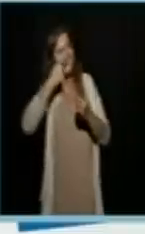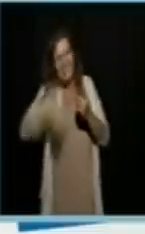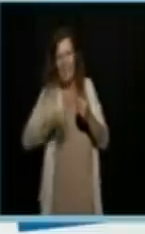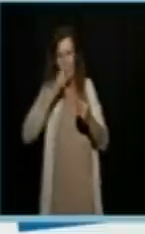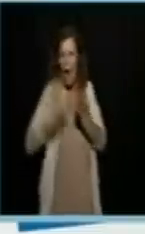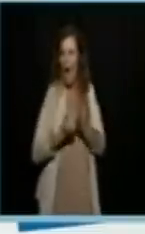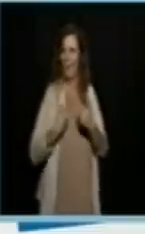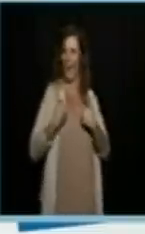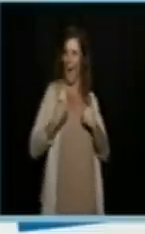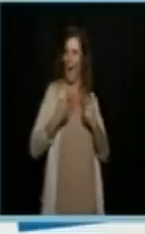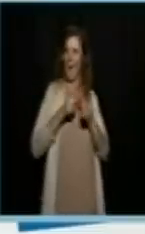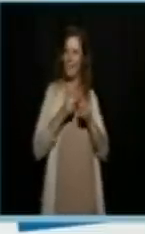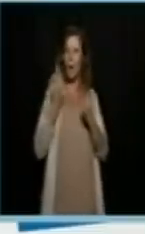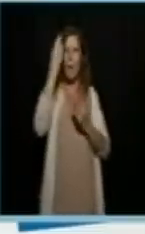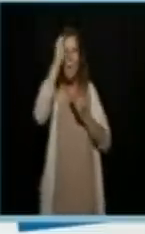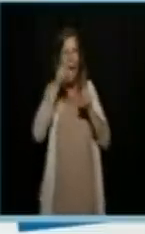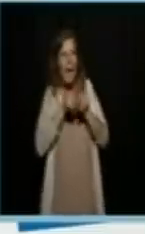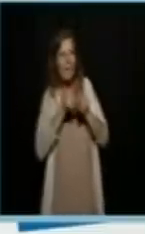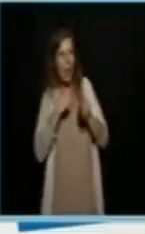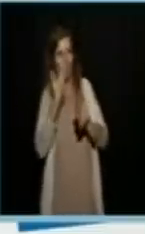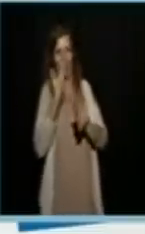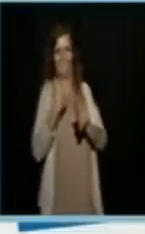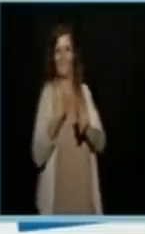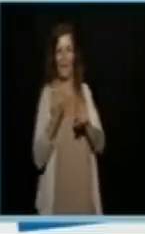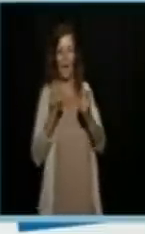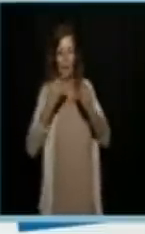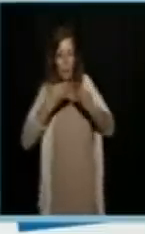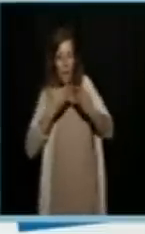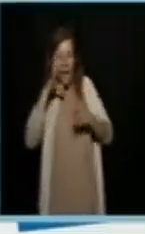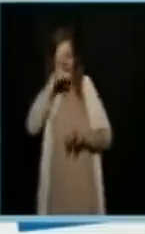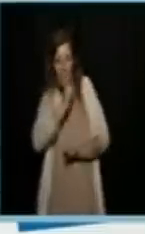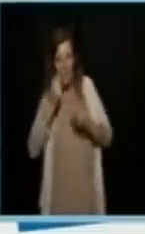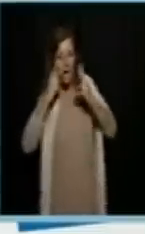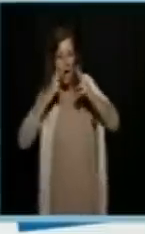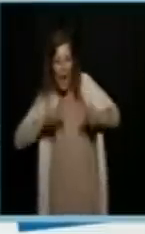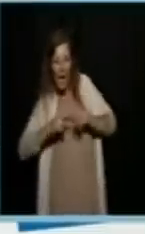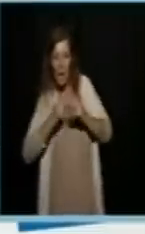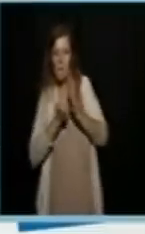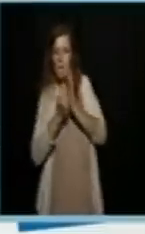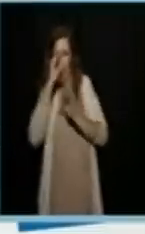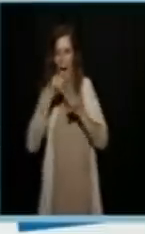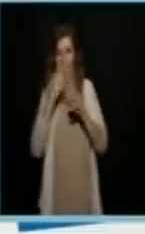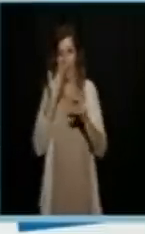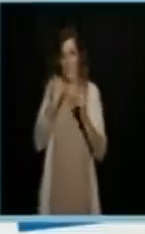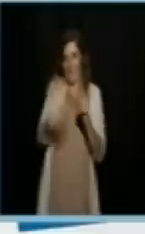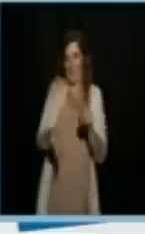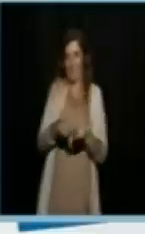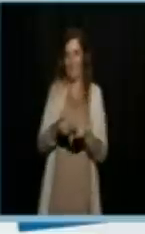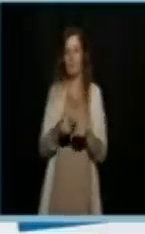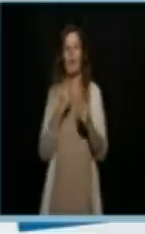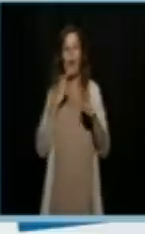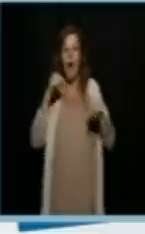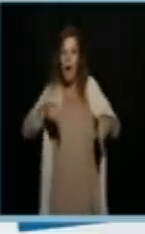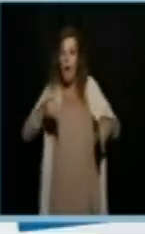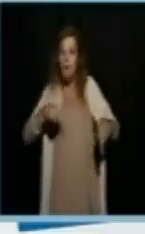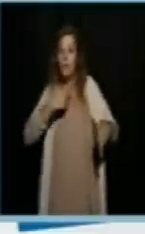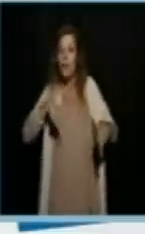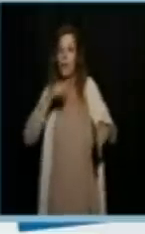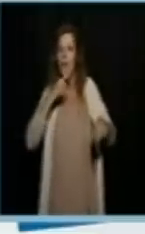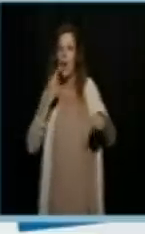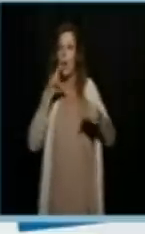studiare, capire, leggere, imparare? Oggi parleremo di persone, in